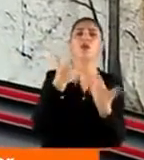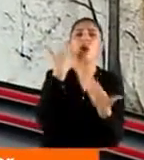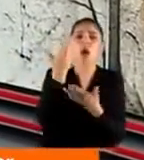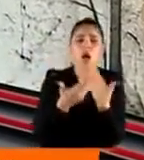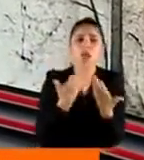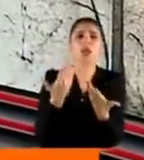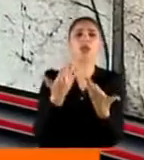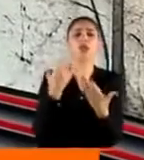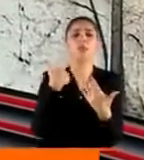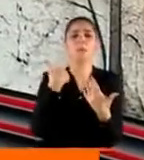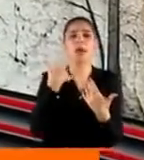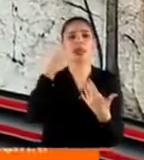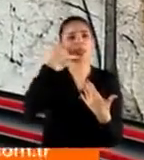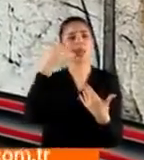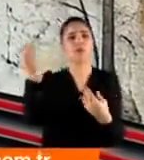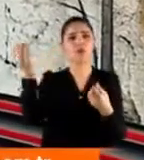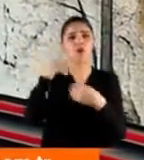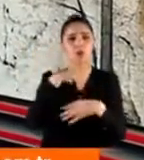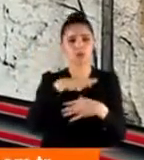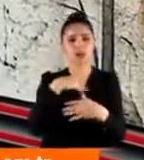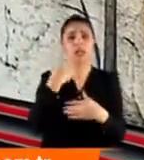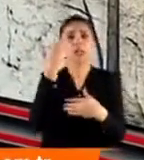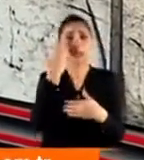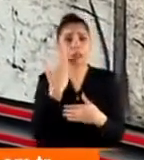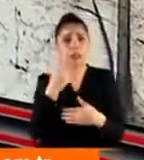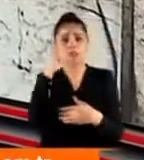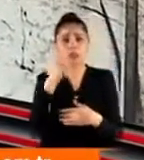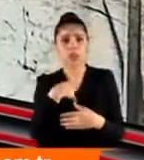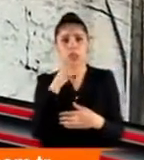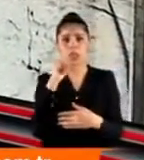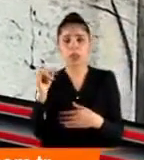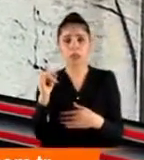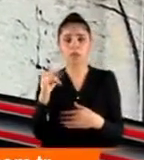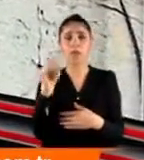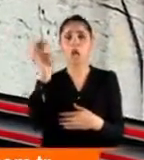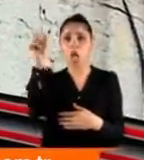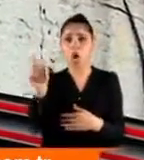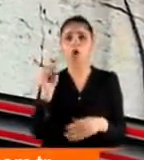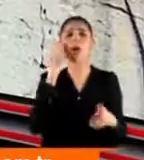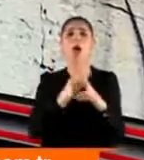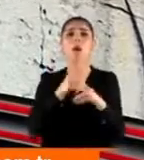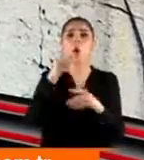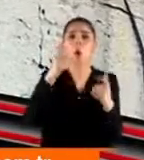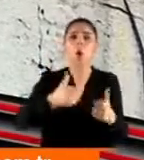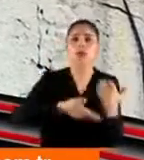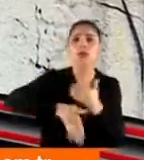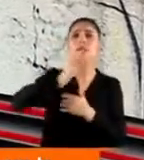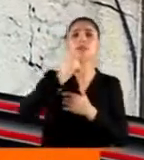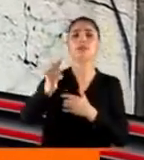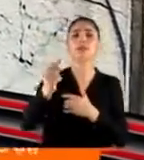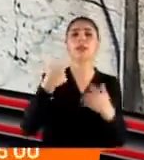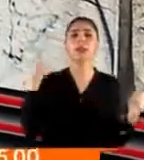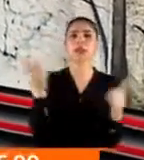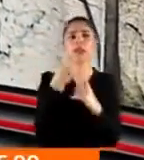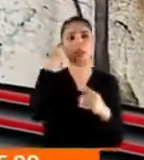hatta telefonuma da gönderdi o görüntüleri. İzledim, ilk tepkim şu oldu gerçekten. Özlem hemen oradan çıkın. Şöyle